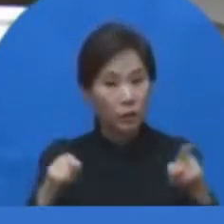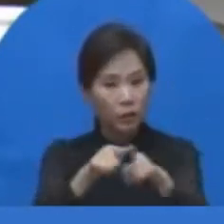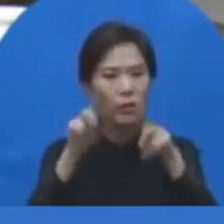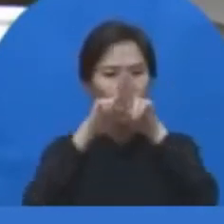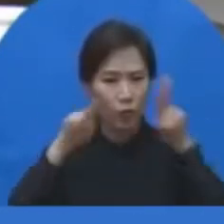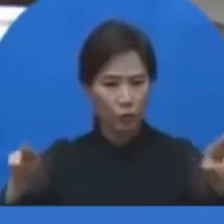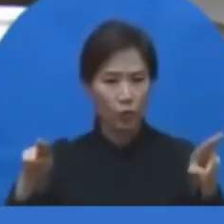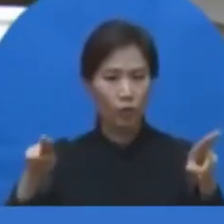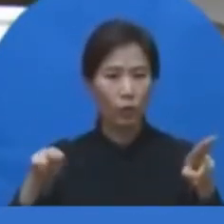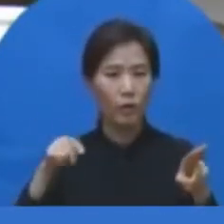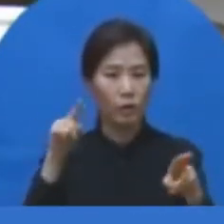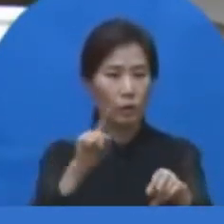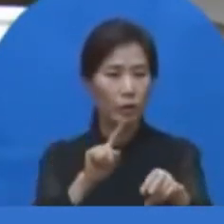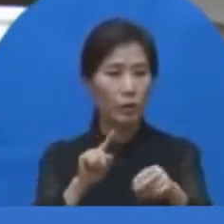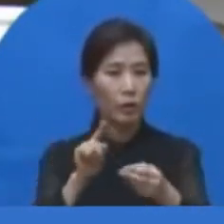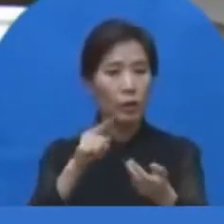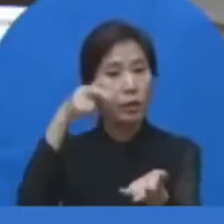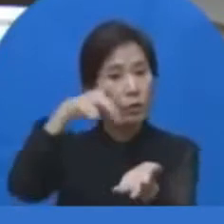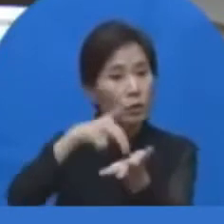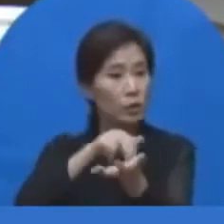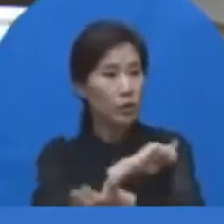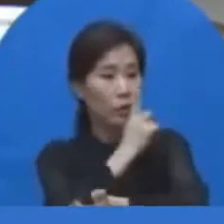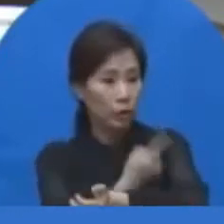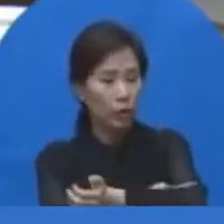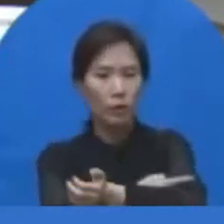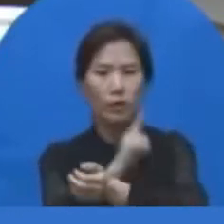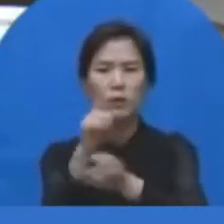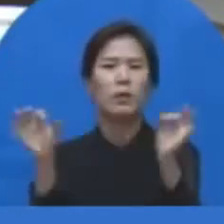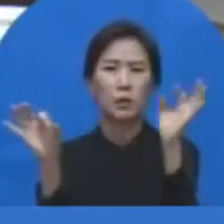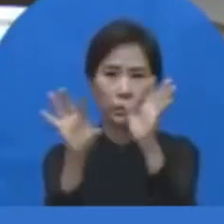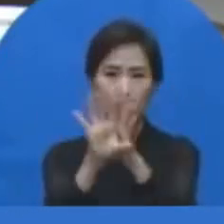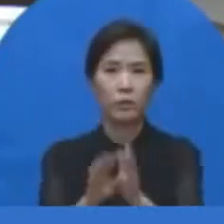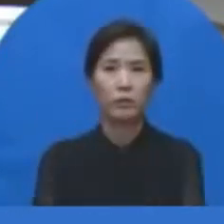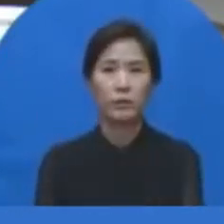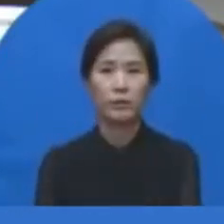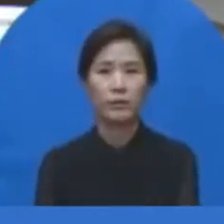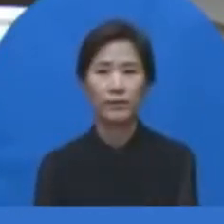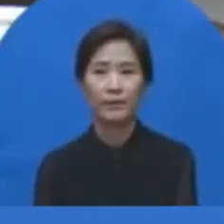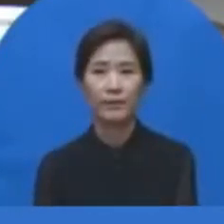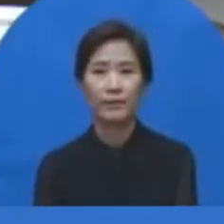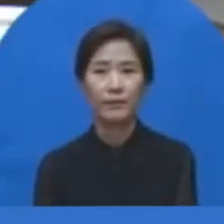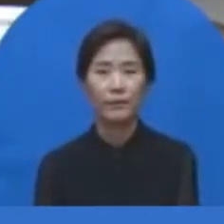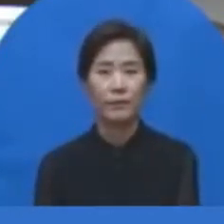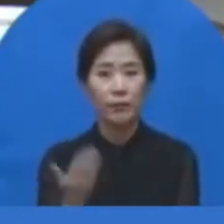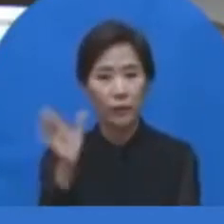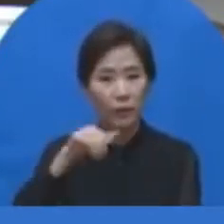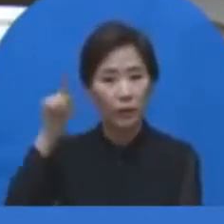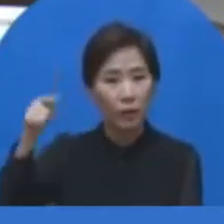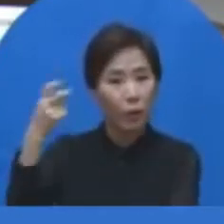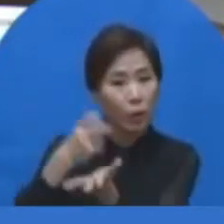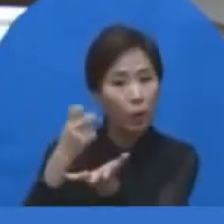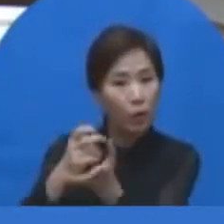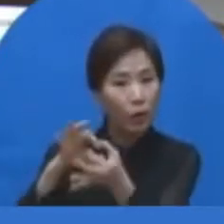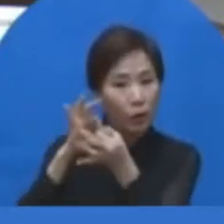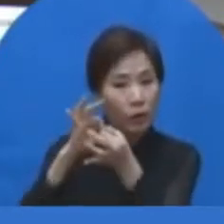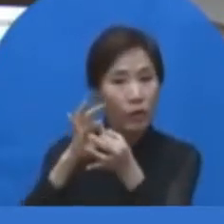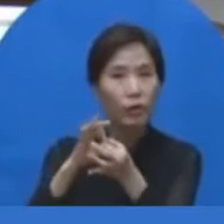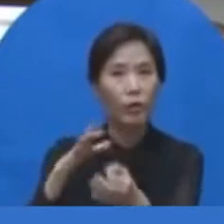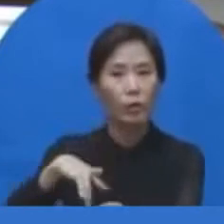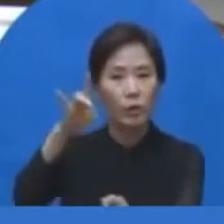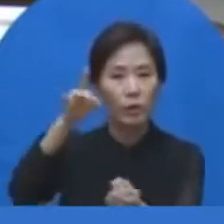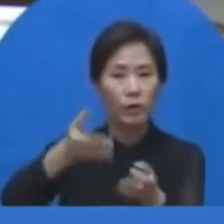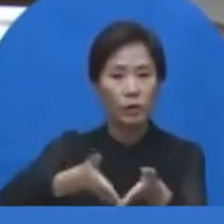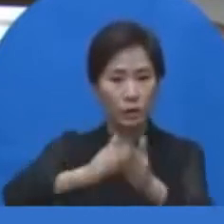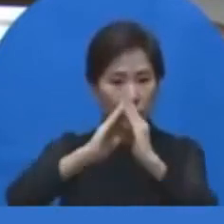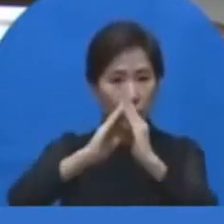법내 노조의 지위를 상실시키는 별도의 조치가 있어야 한다고 생각합니다. 그리고 이러한 조치는 적어도